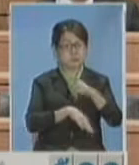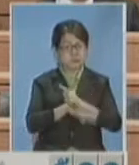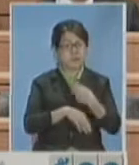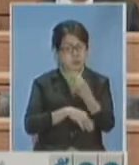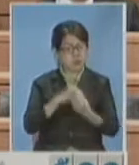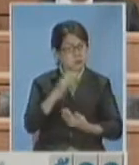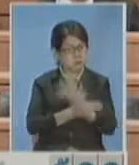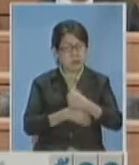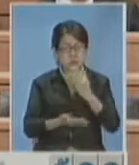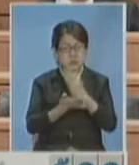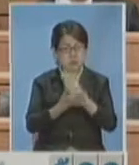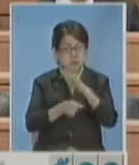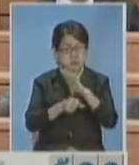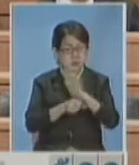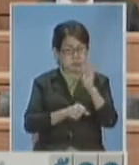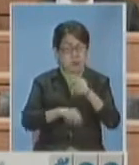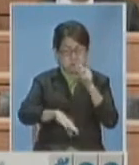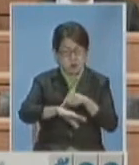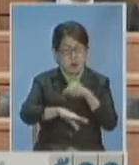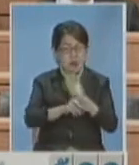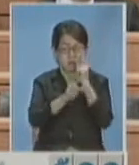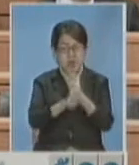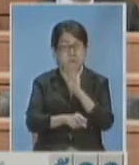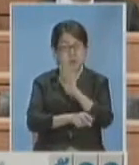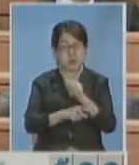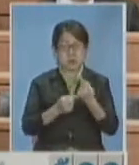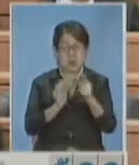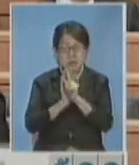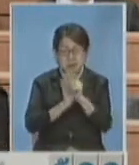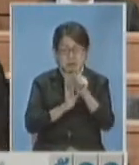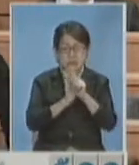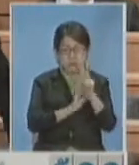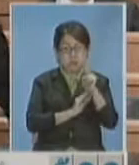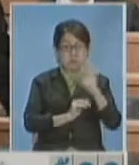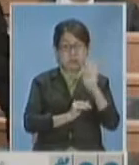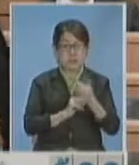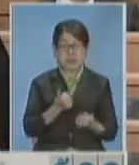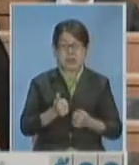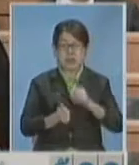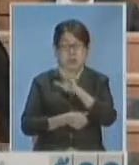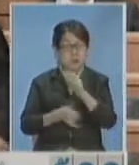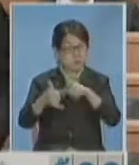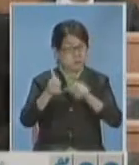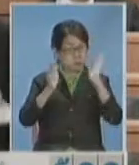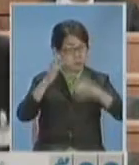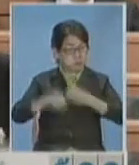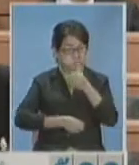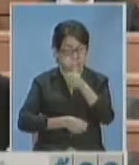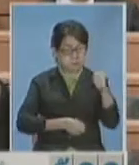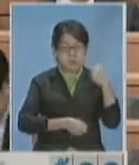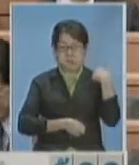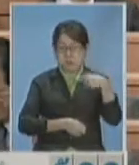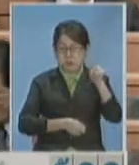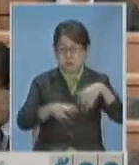รจะปิดกั้นคุณวัชระควรจะให้เวลาคุณวัชระตามสมควรครับแต่ไม่ใช่1นาที2นาทีเพราะเรื่องที่คุณวัชระพูดเป็นประโยชน์อย่างยิ่งกับประชาชนที่เสียภาษีให้เ